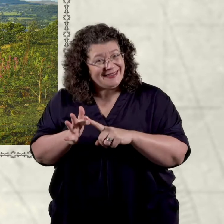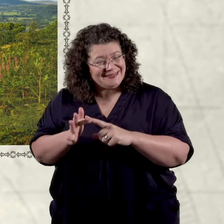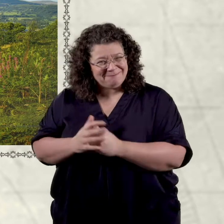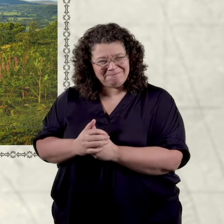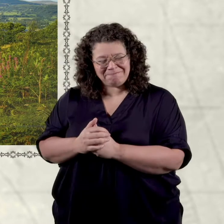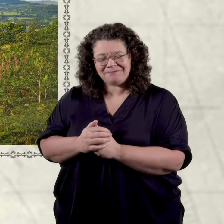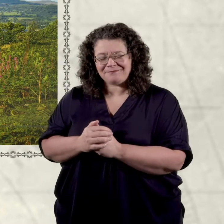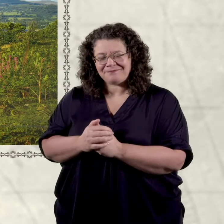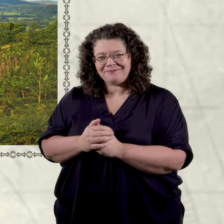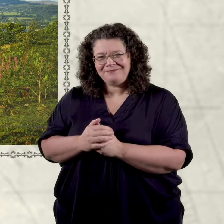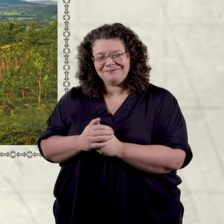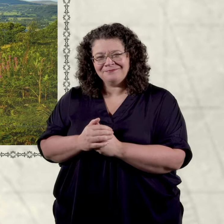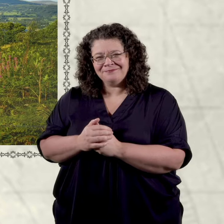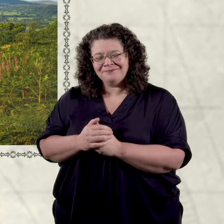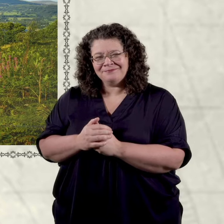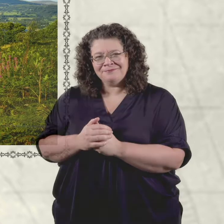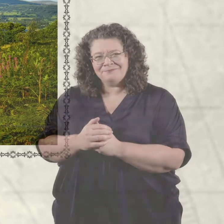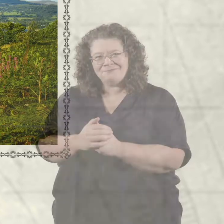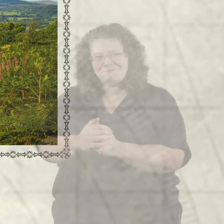o'r enw Jane.